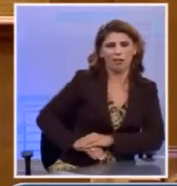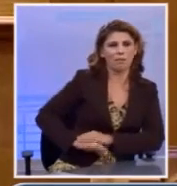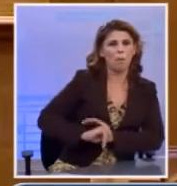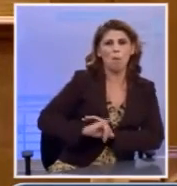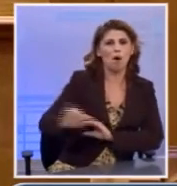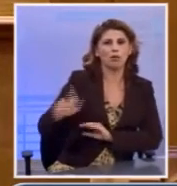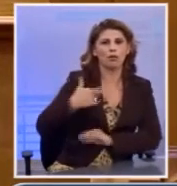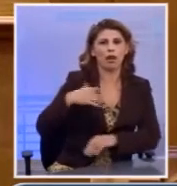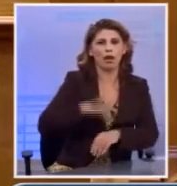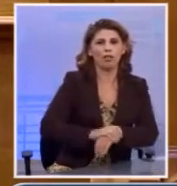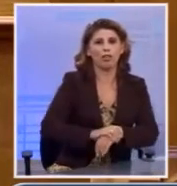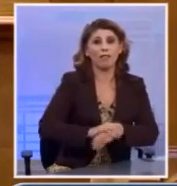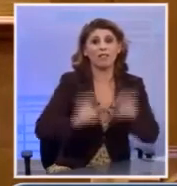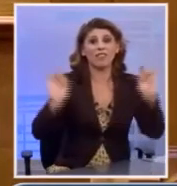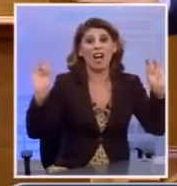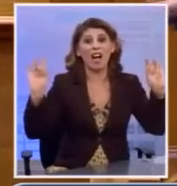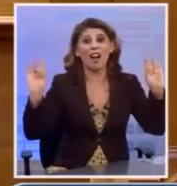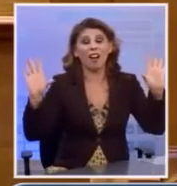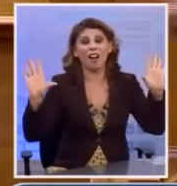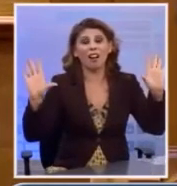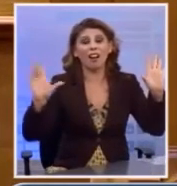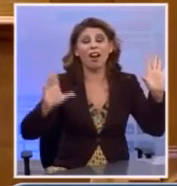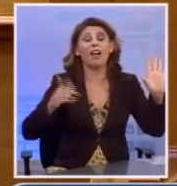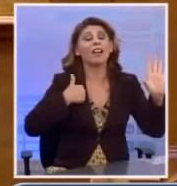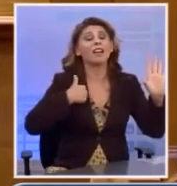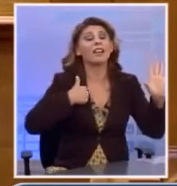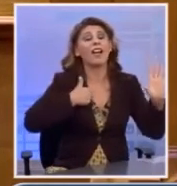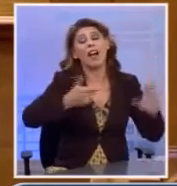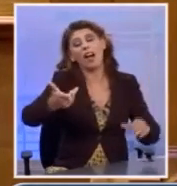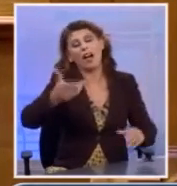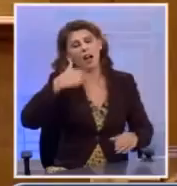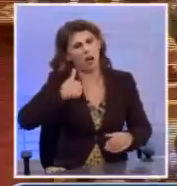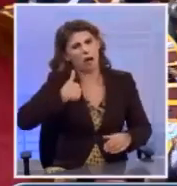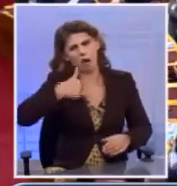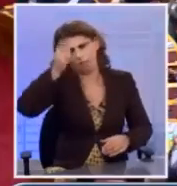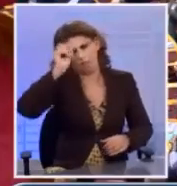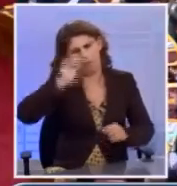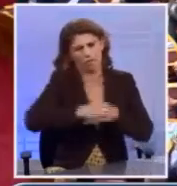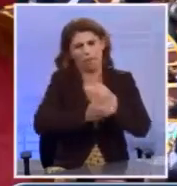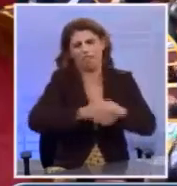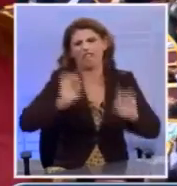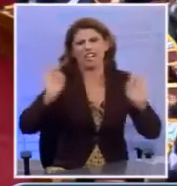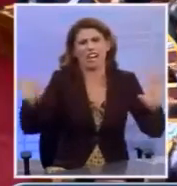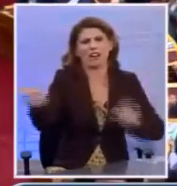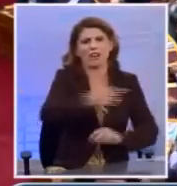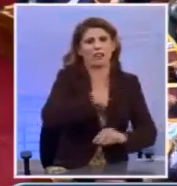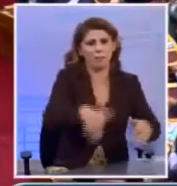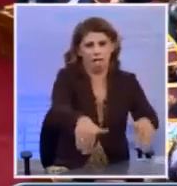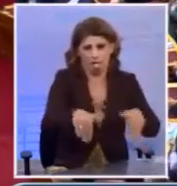Δεν έχω δεσμεύσει σε κανένα και δεν δίνω λογαριασμό σε κανένα. Και δεν θα κάνουμε